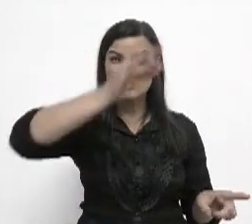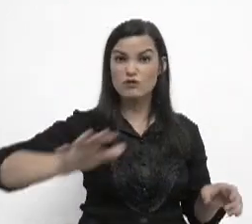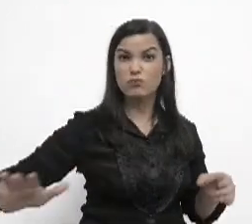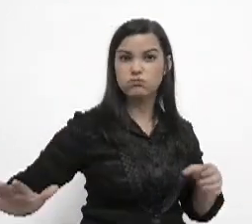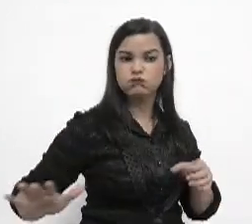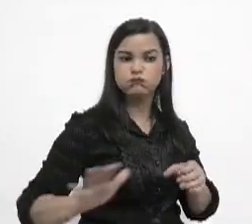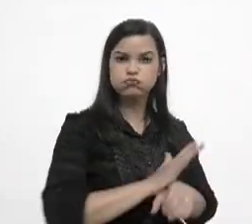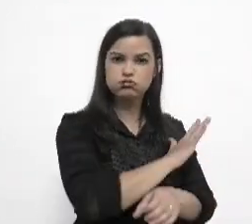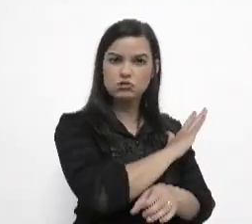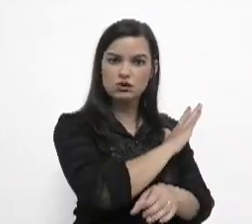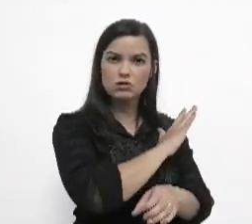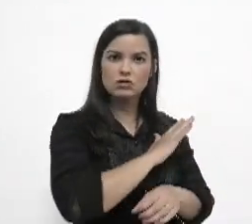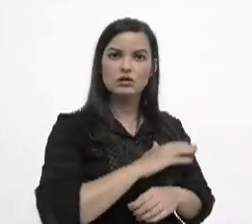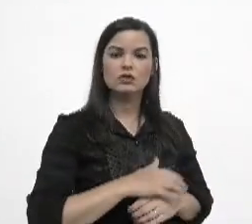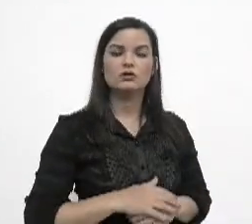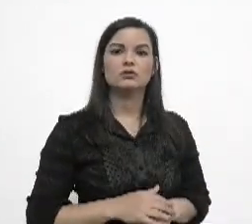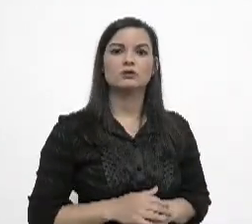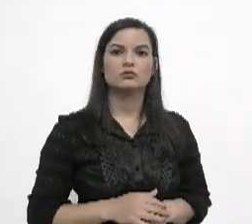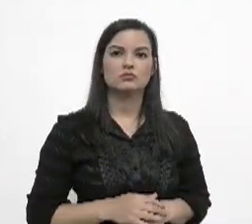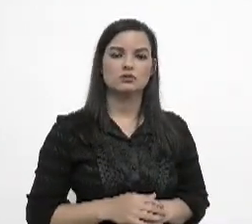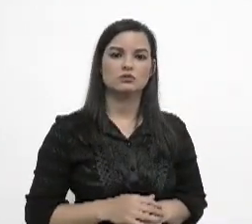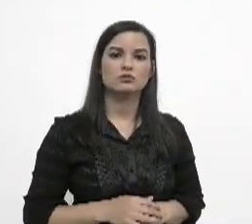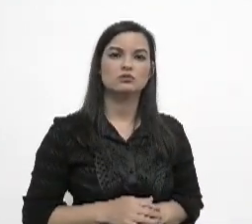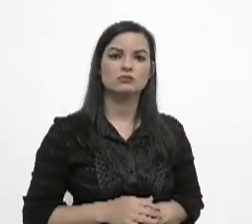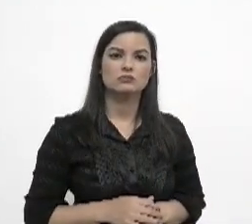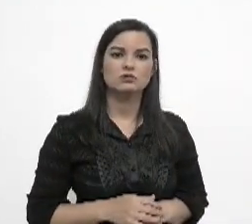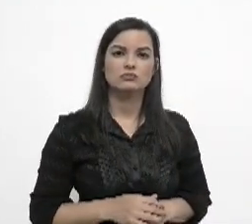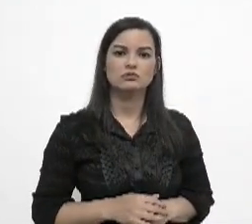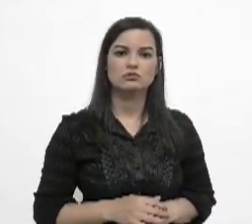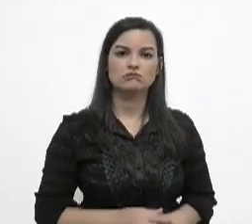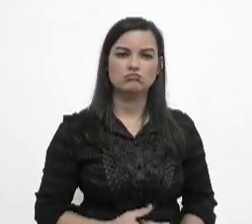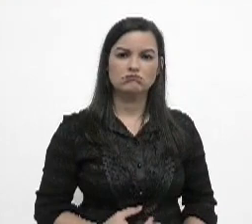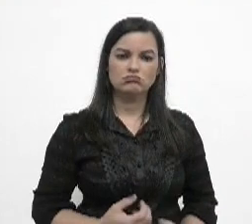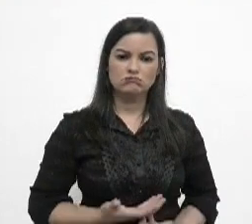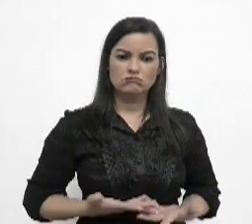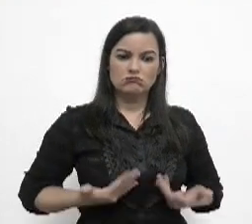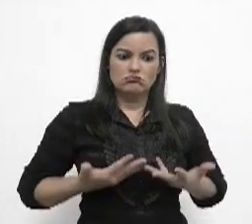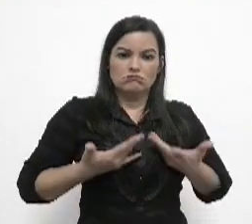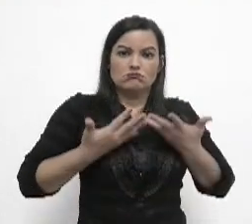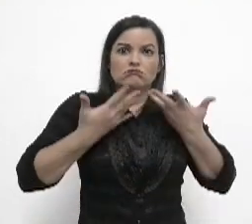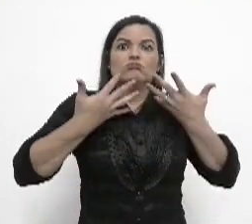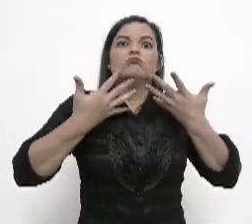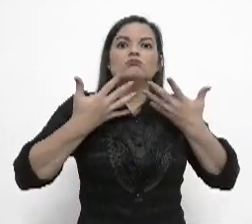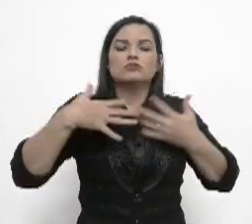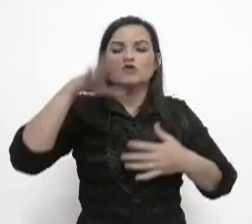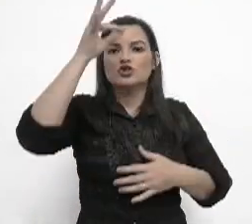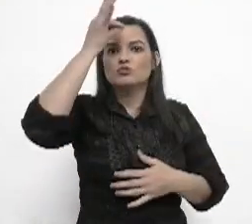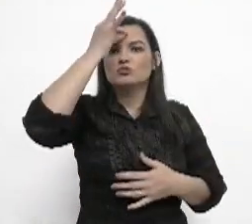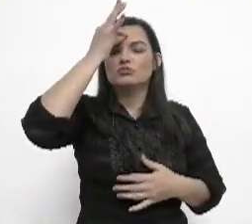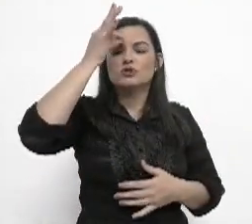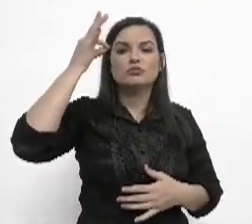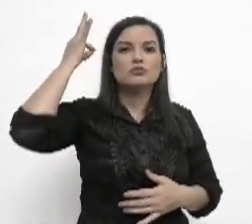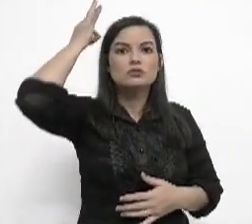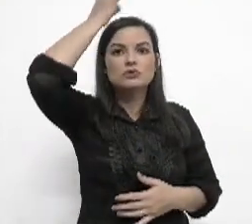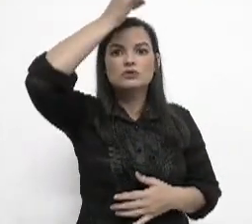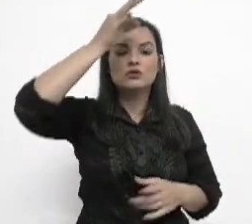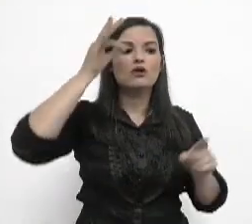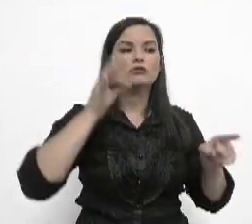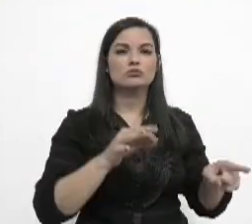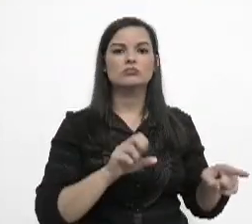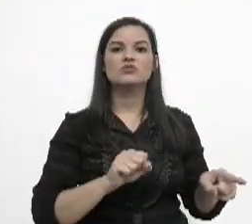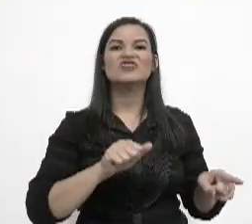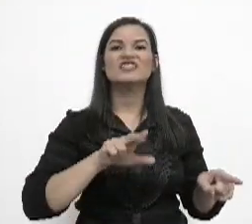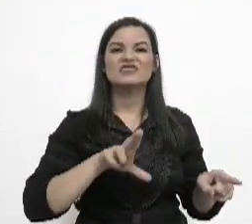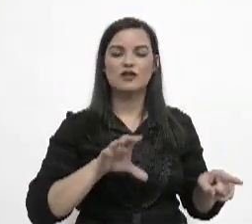예수께서 아나니아를 보내 안수하는 이것은 사울에게 성령으로 안수한 사건입니다. E o batizar de Ananias